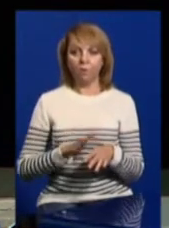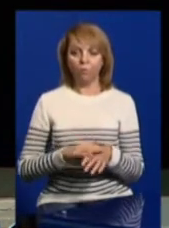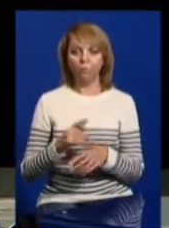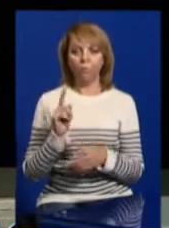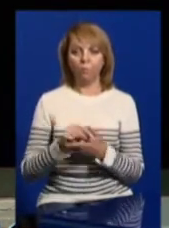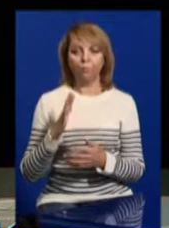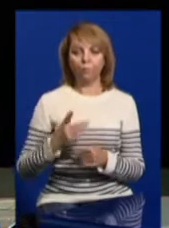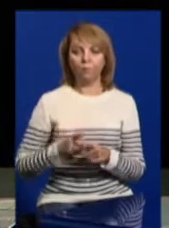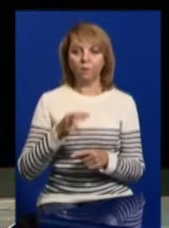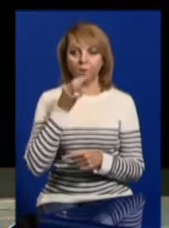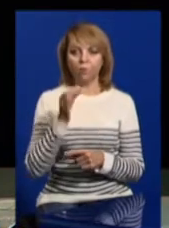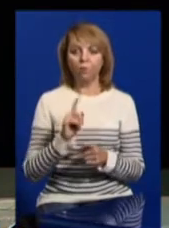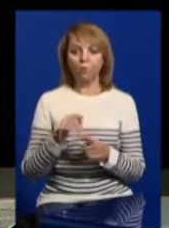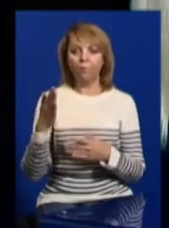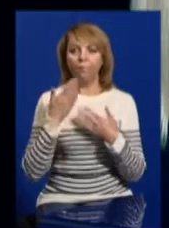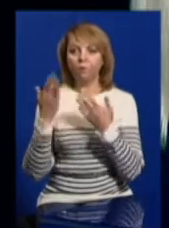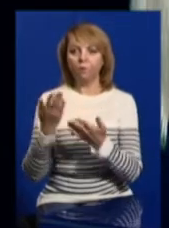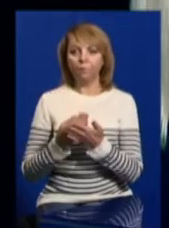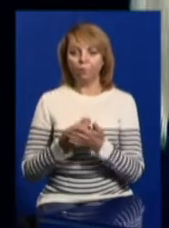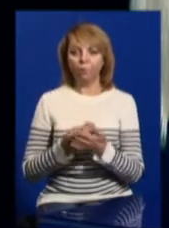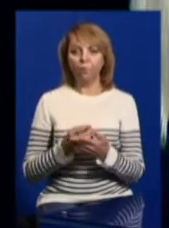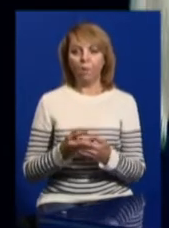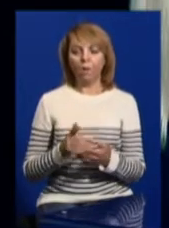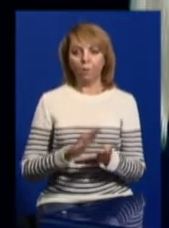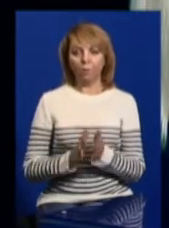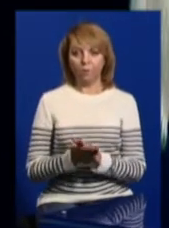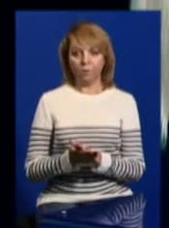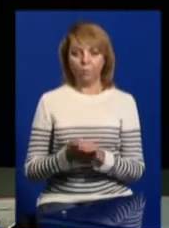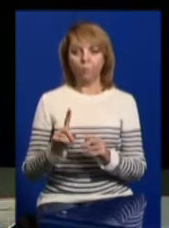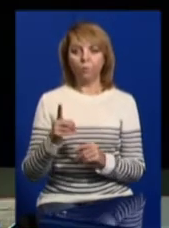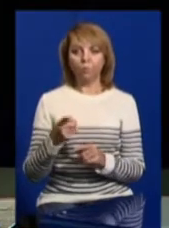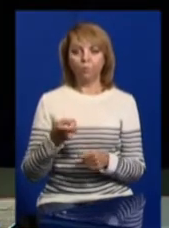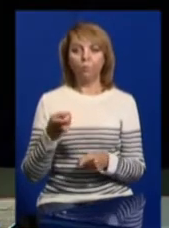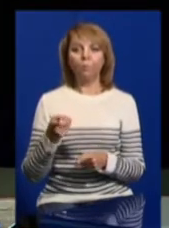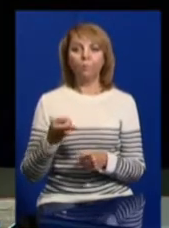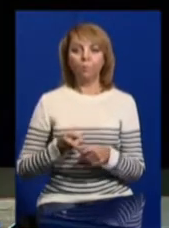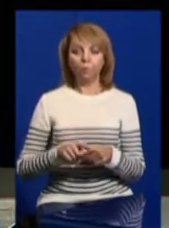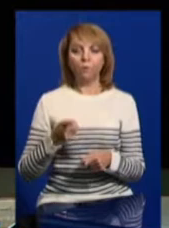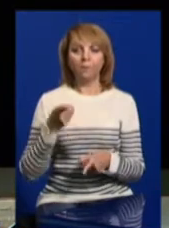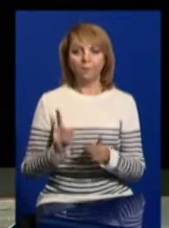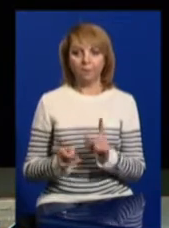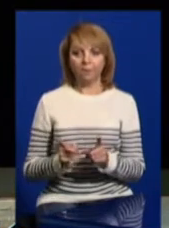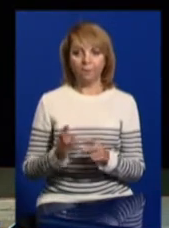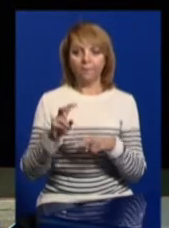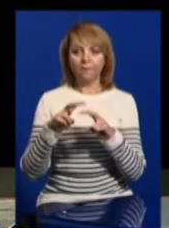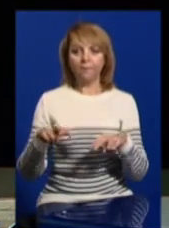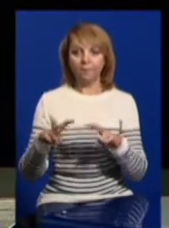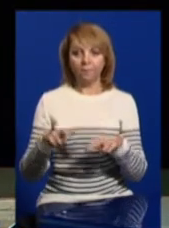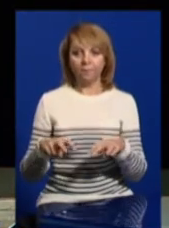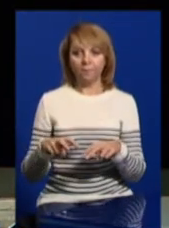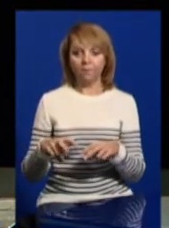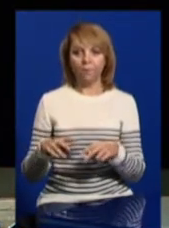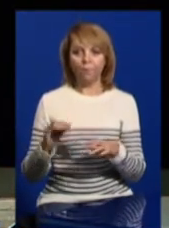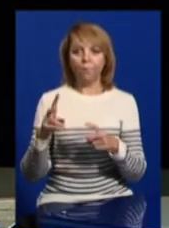щодо нього відповісти свою позицію. Чому? Тому що дійсно в слідстві і вже